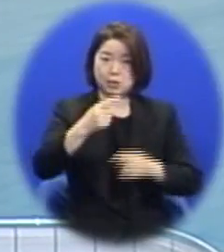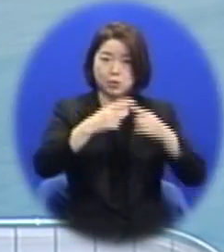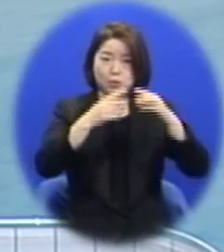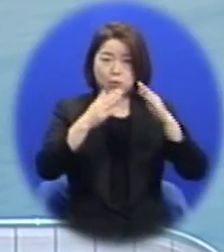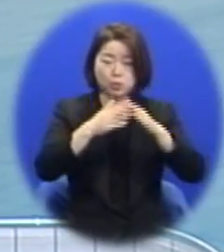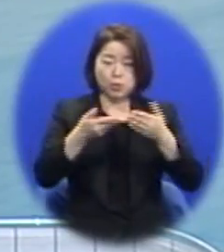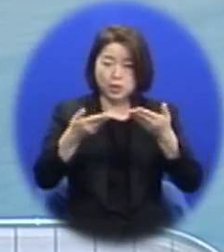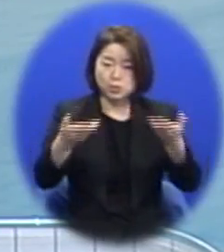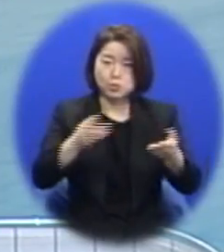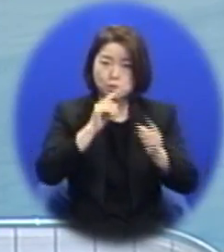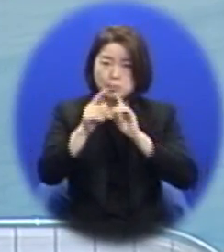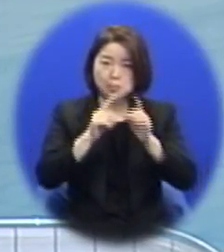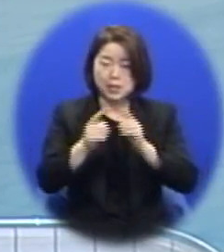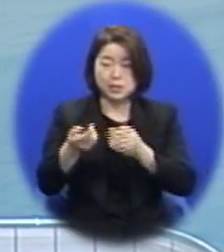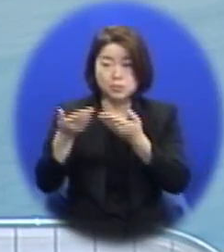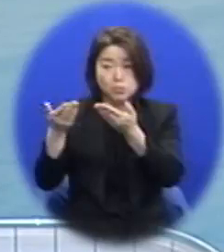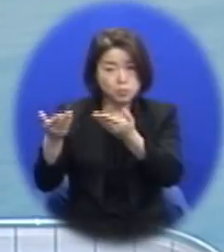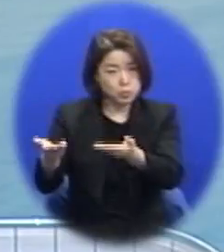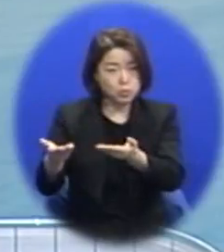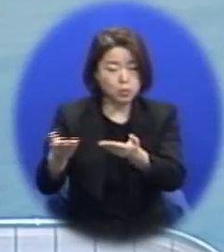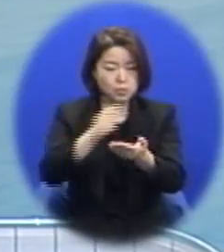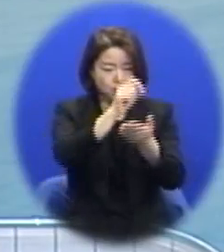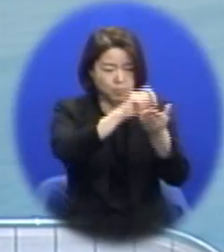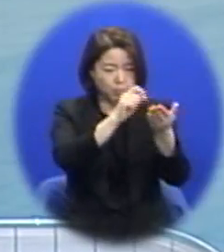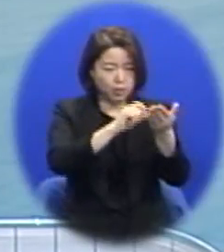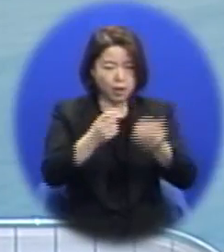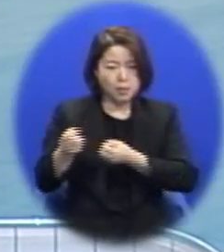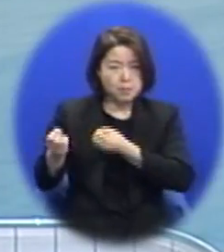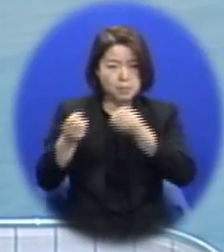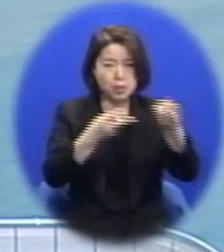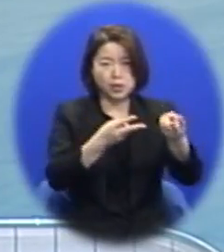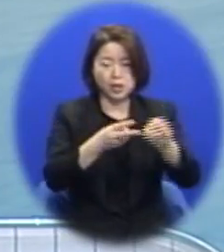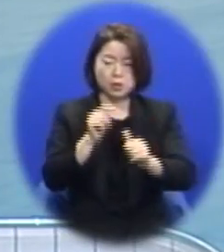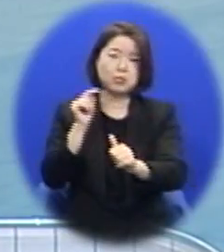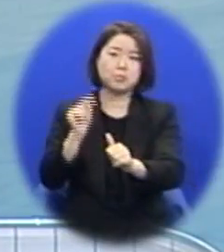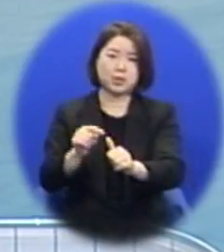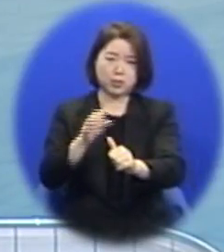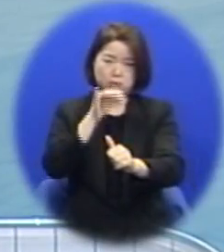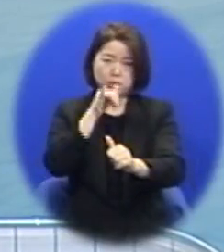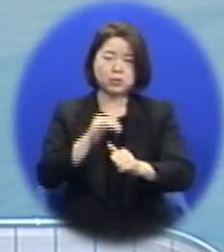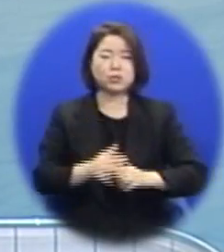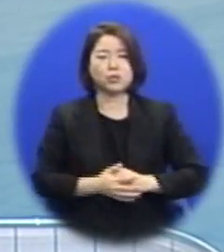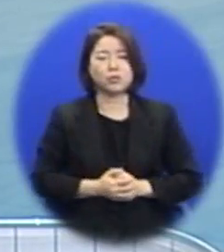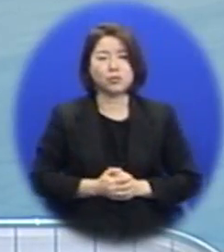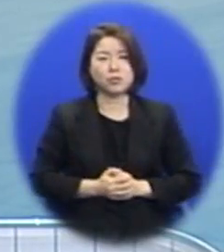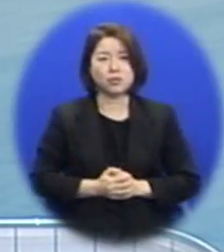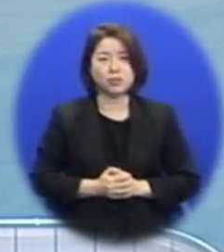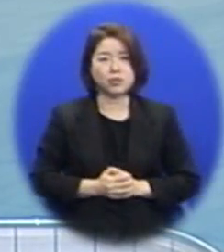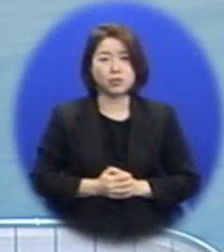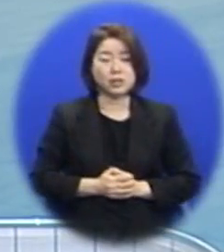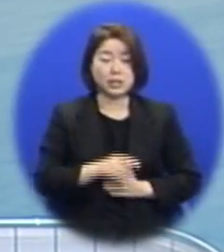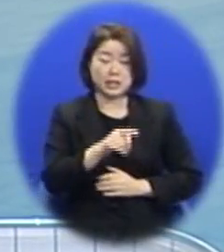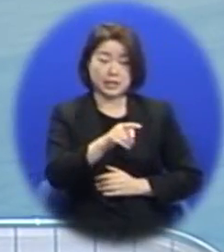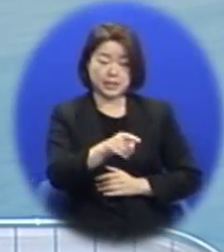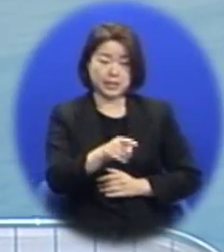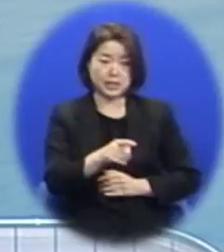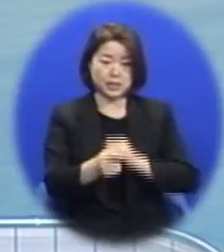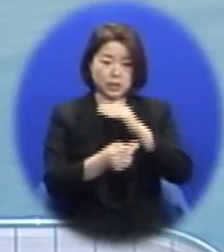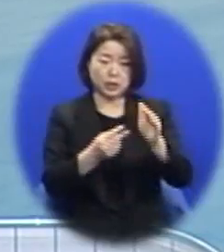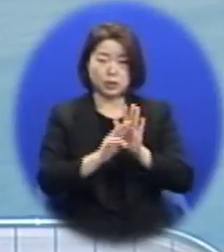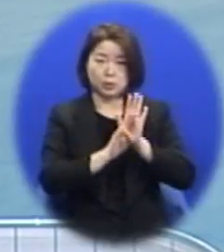들려주시고 그것을 기록하여 보내라고 그렇게 지시를 하십니다. 이